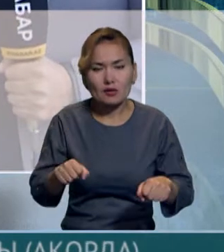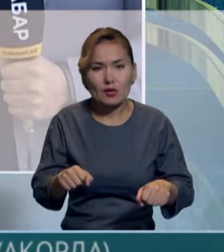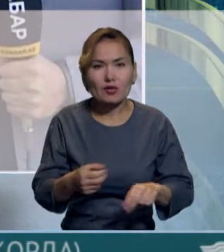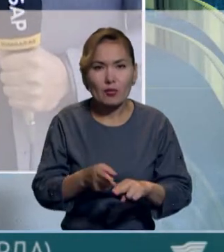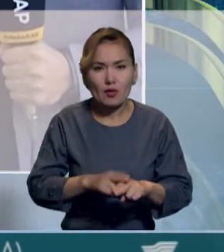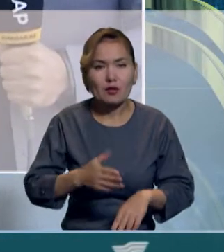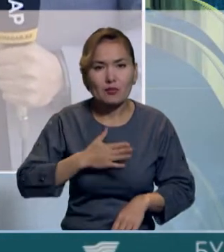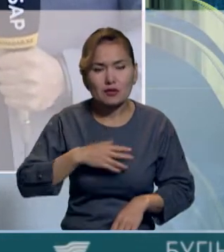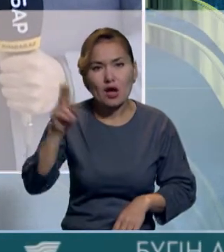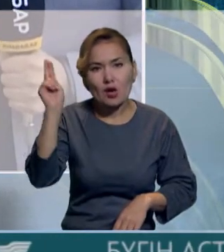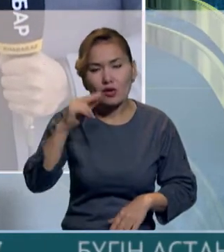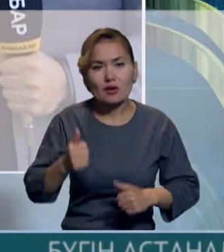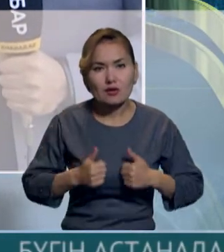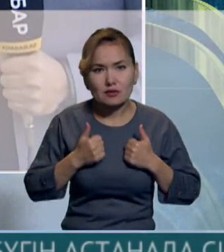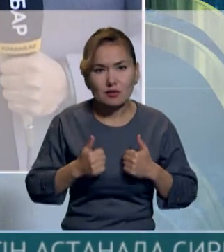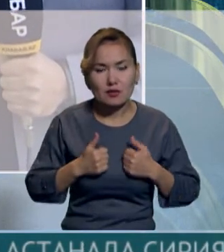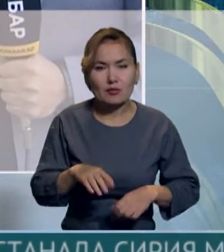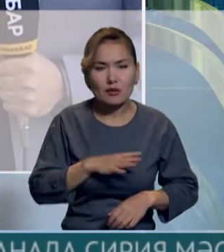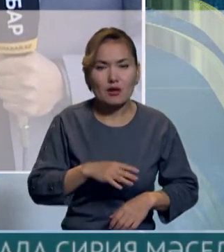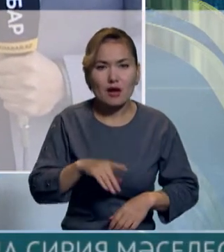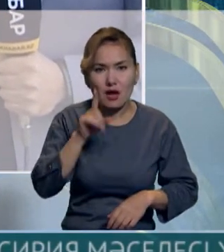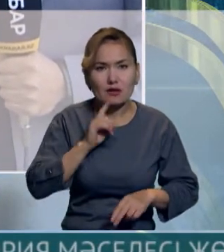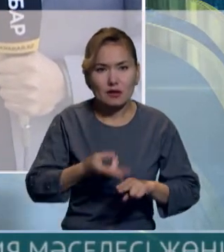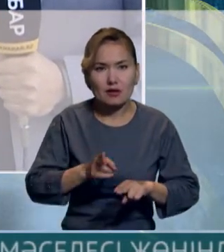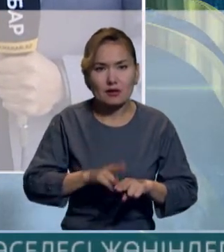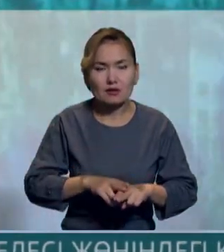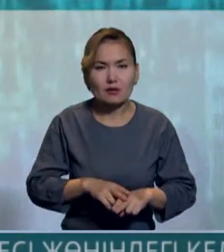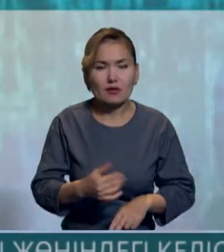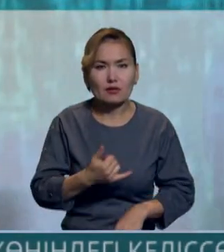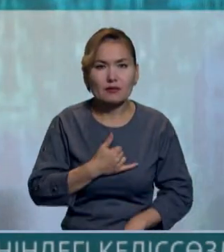сақтасын дейміз. Бізде бар ақпарат осындай міне. Рахмет, Жұрағат.